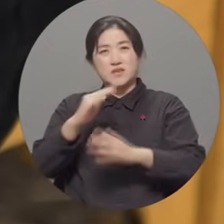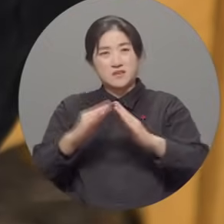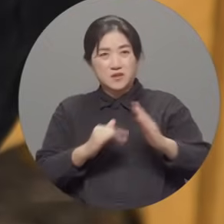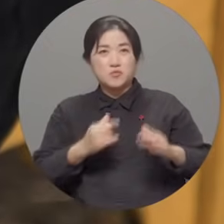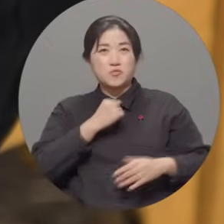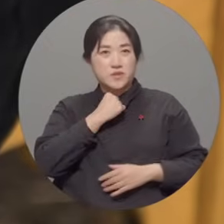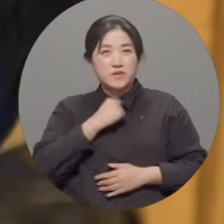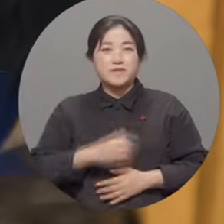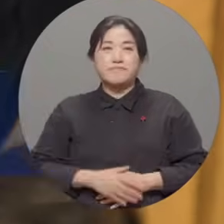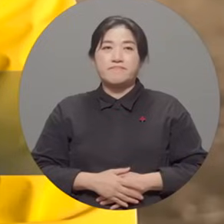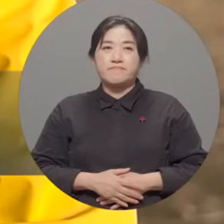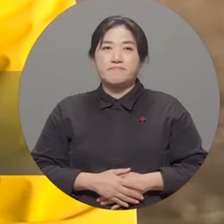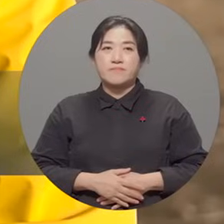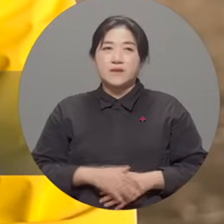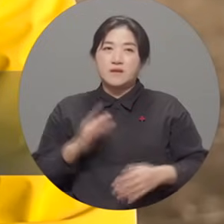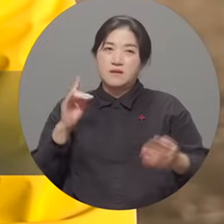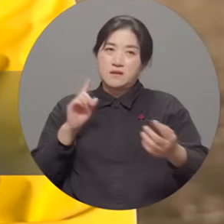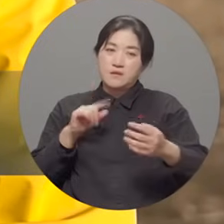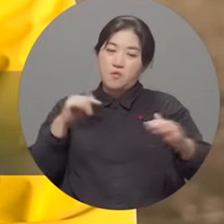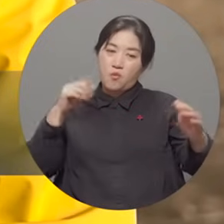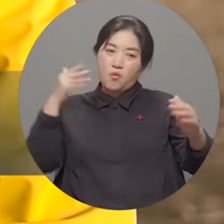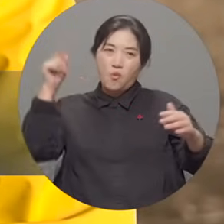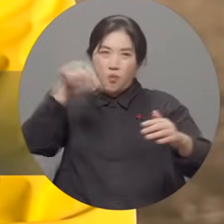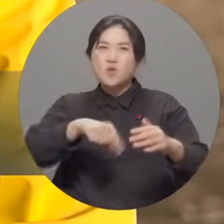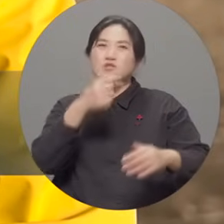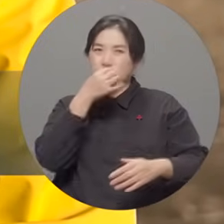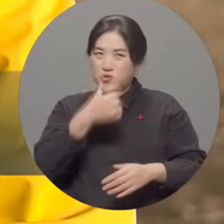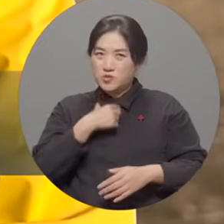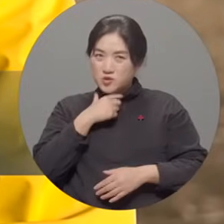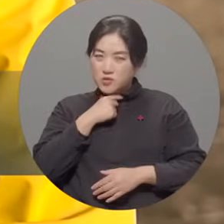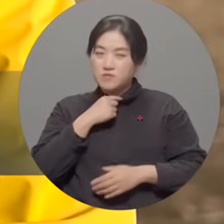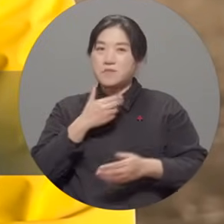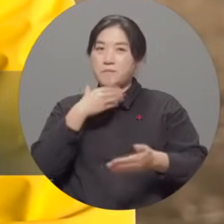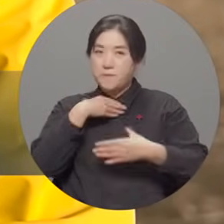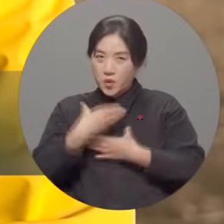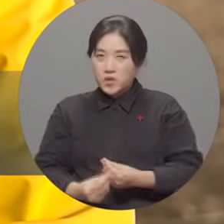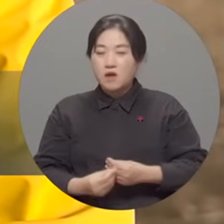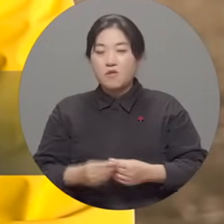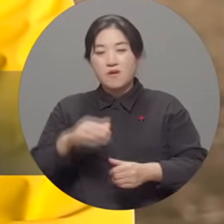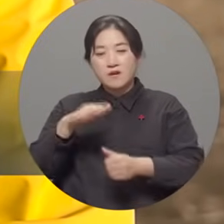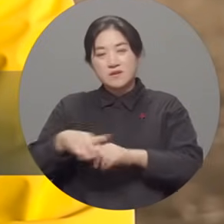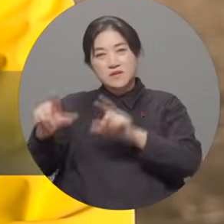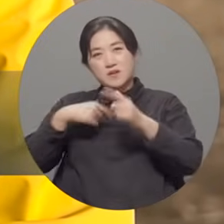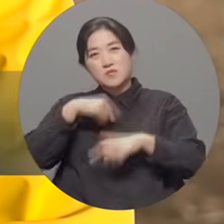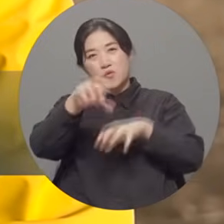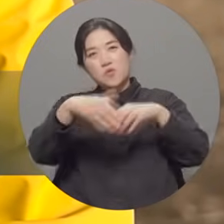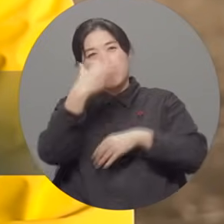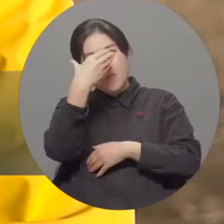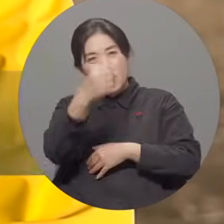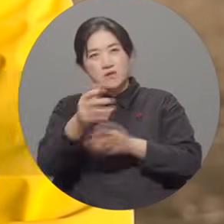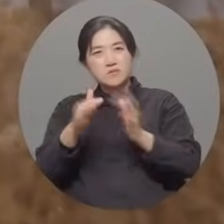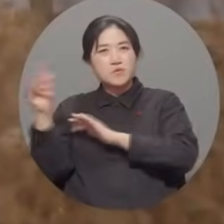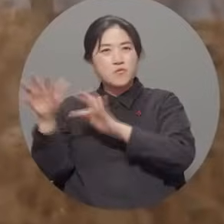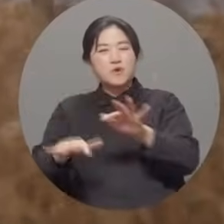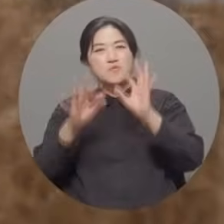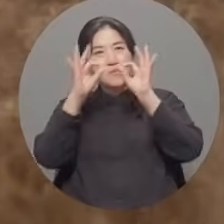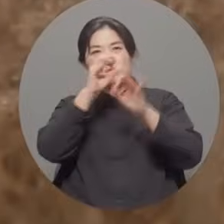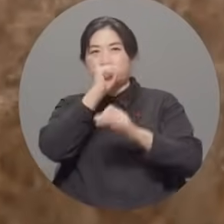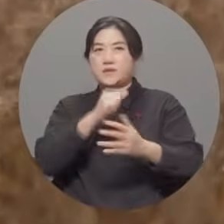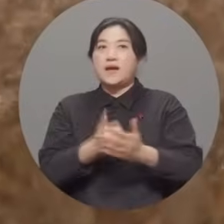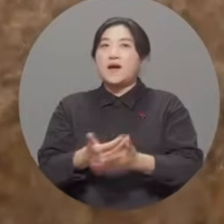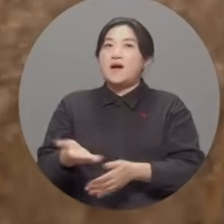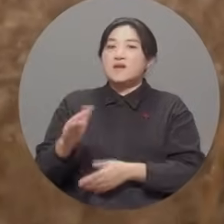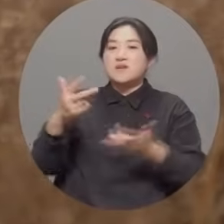바랐습니다. 적극성 좋고 아이들이 살았던 동네가 보이는 이곳에 많은 시민들이 좀 와서 봤으면 좋겠어요.